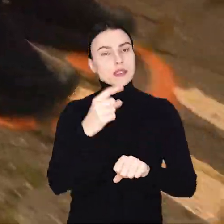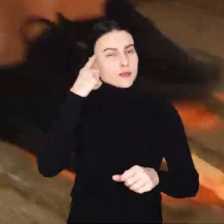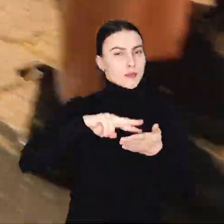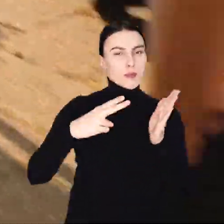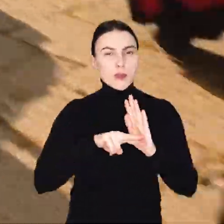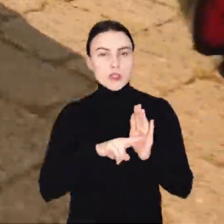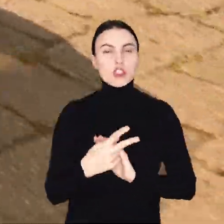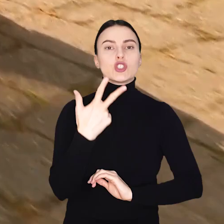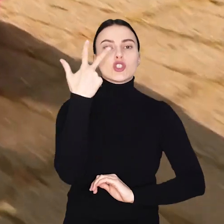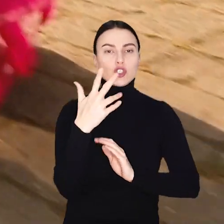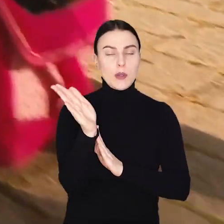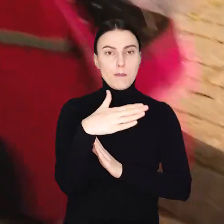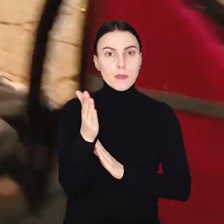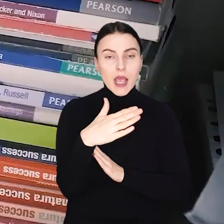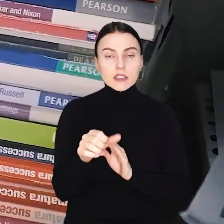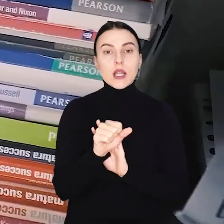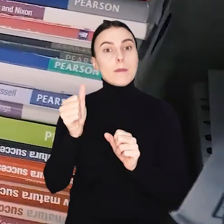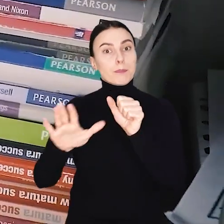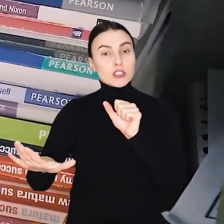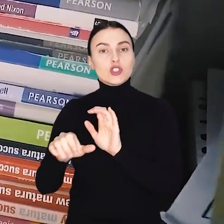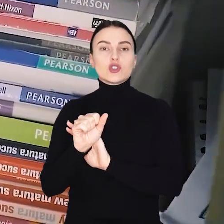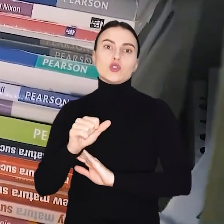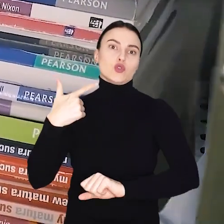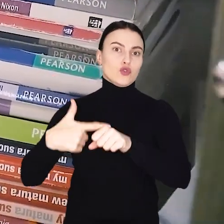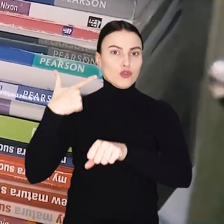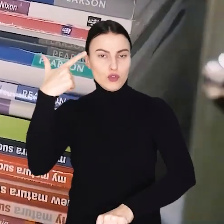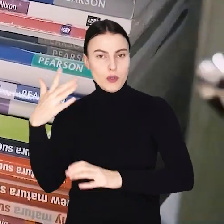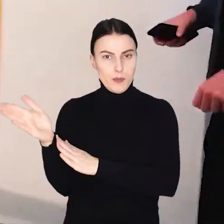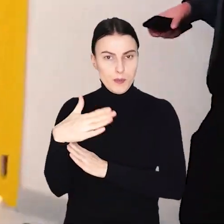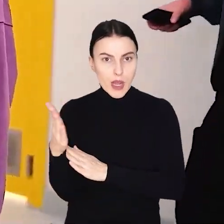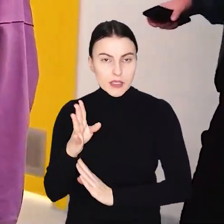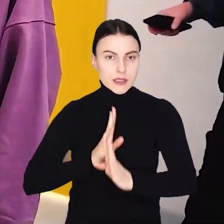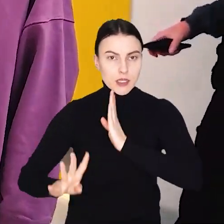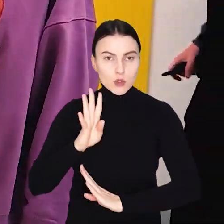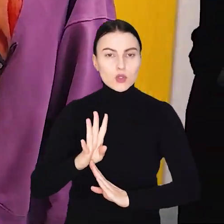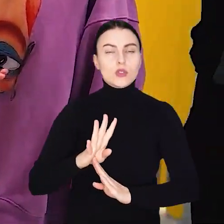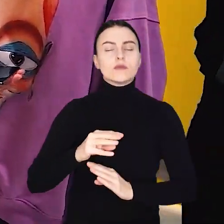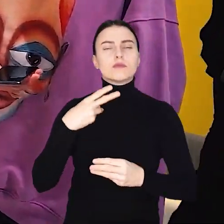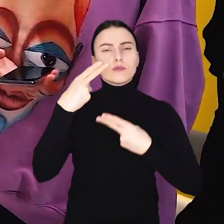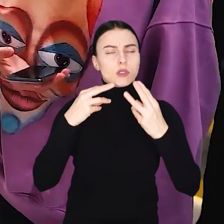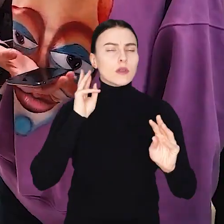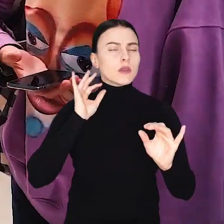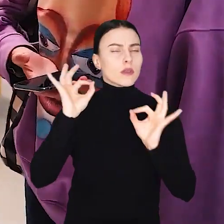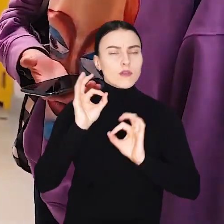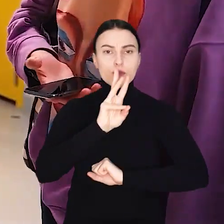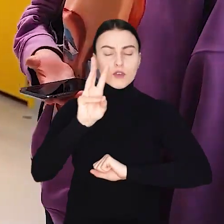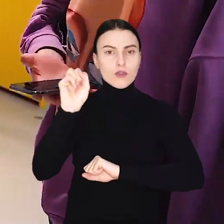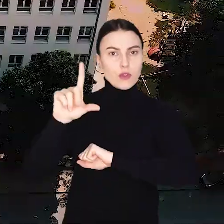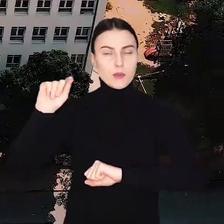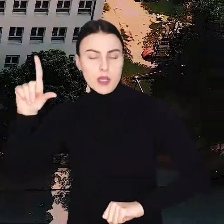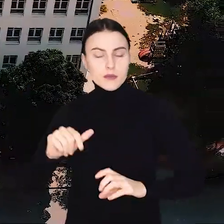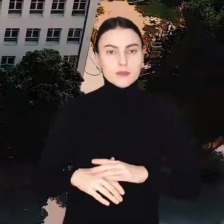2023-2024 planowana jest na 3 marca, a do przedszkoli 22 marca. Szczegółów szukajcie na naszym portalu